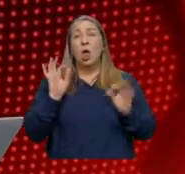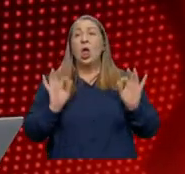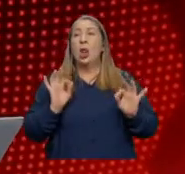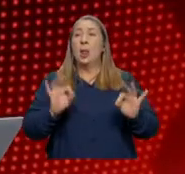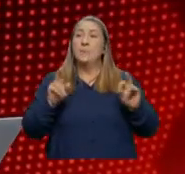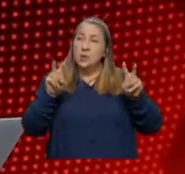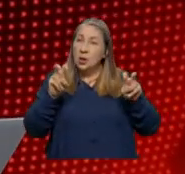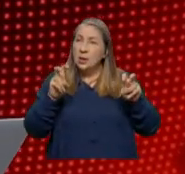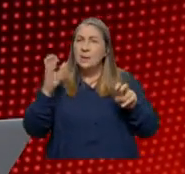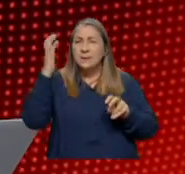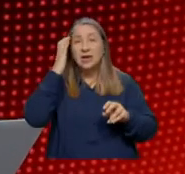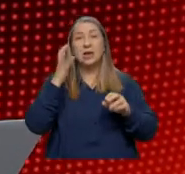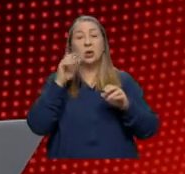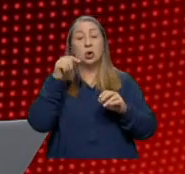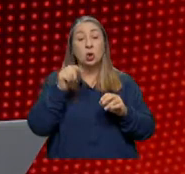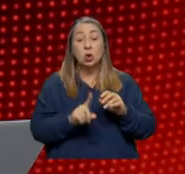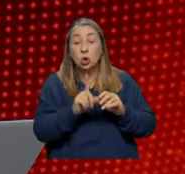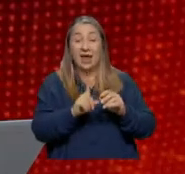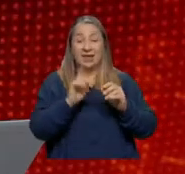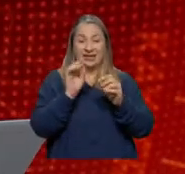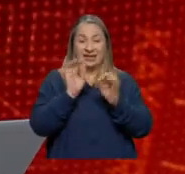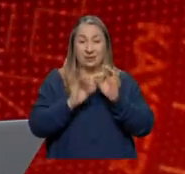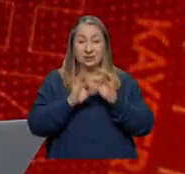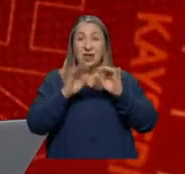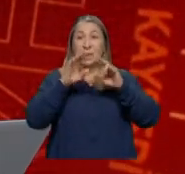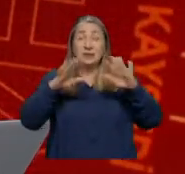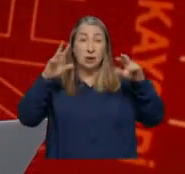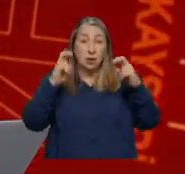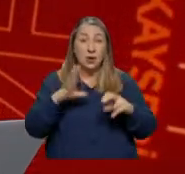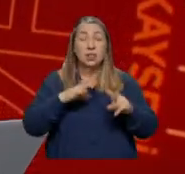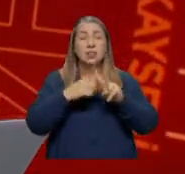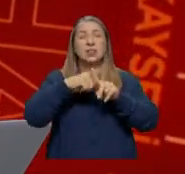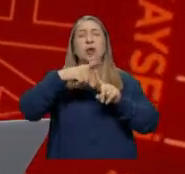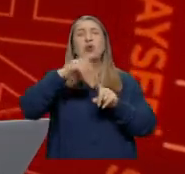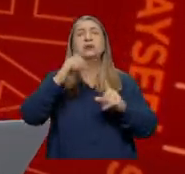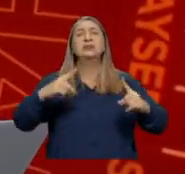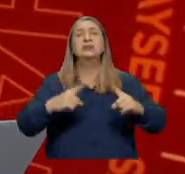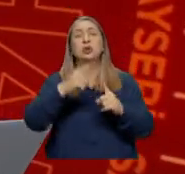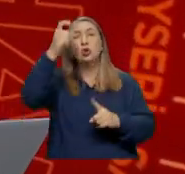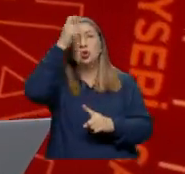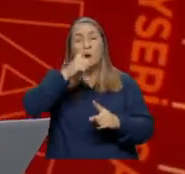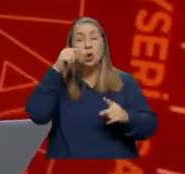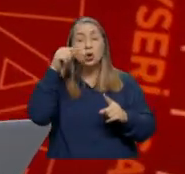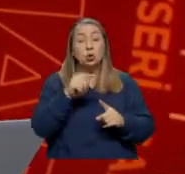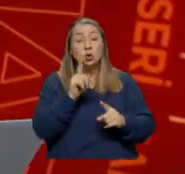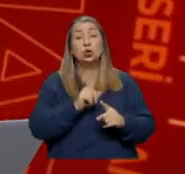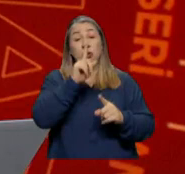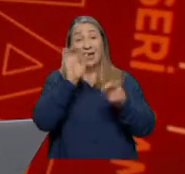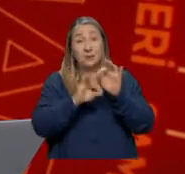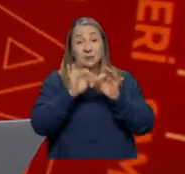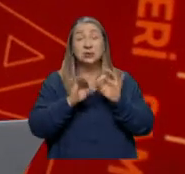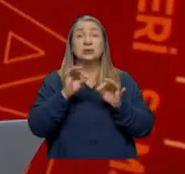önemli konuların başında Güney Kıbrıslı aynı masaya oturacak olması var şimdi Nato zirvesi'nde Türkiye ve Kuzey Kıbrıs Türk